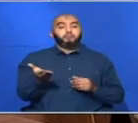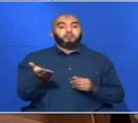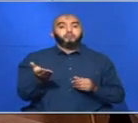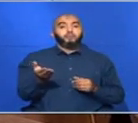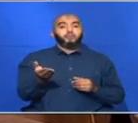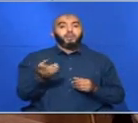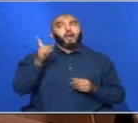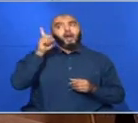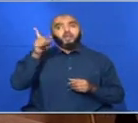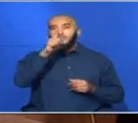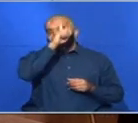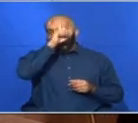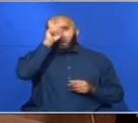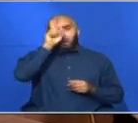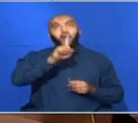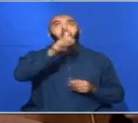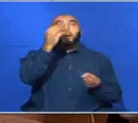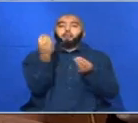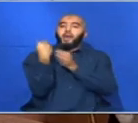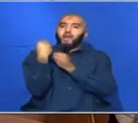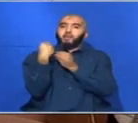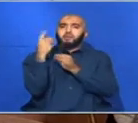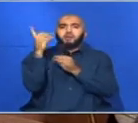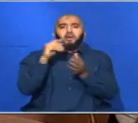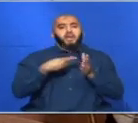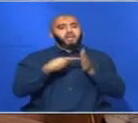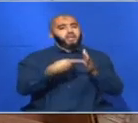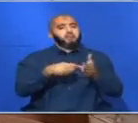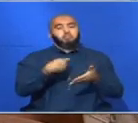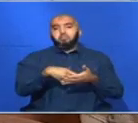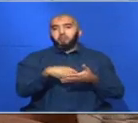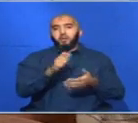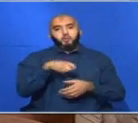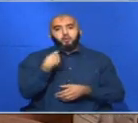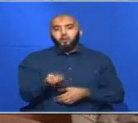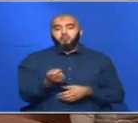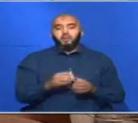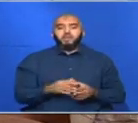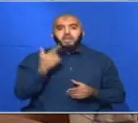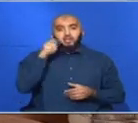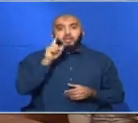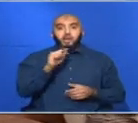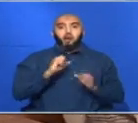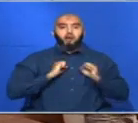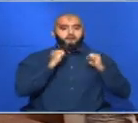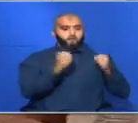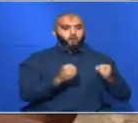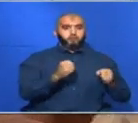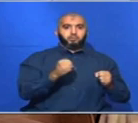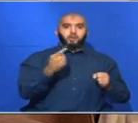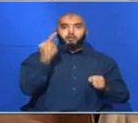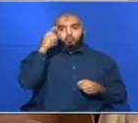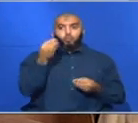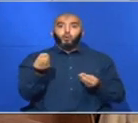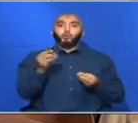جازاك الله خيرا تقوم بابراء الذمه والان كانت لك الطاقه والقدره على ان تكثر من